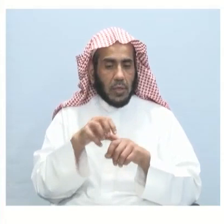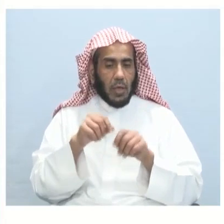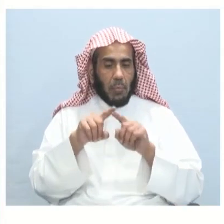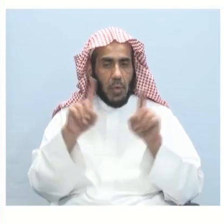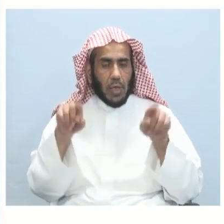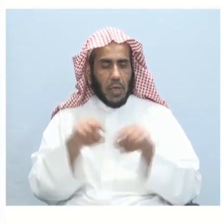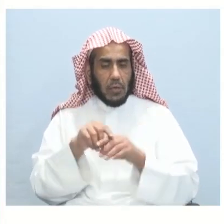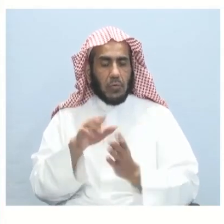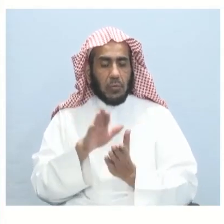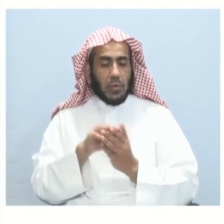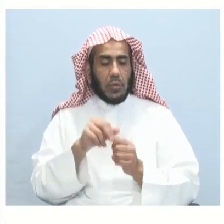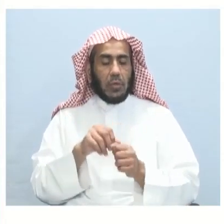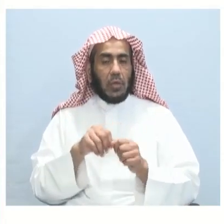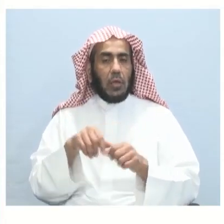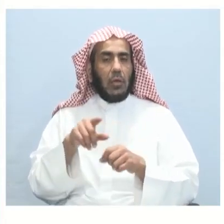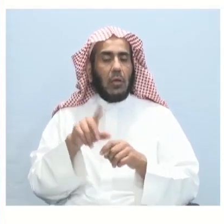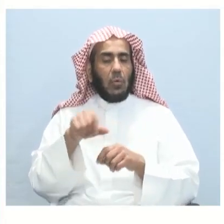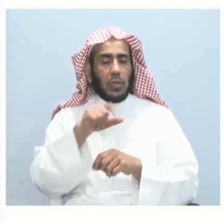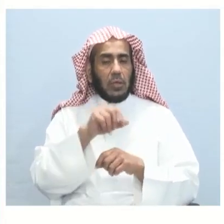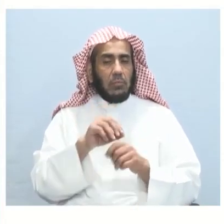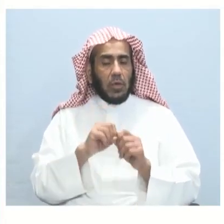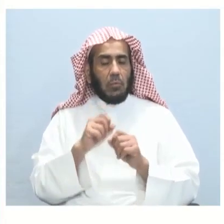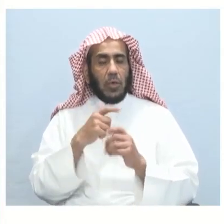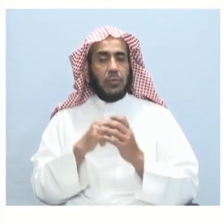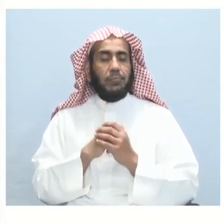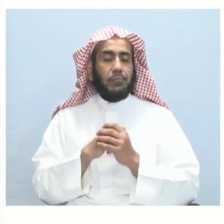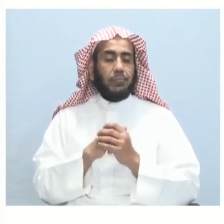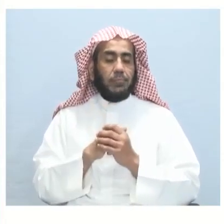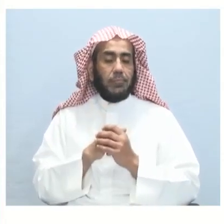البيانات وتطبيق المخطط بشكل مباشر